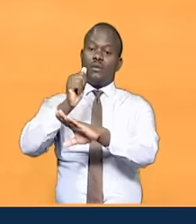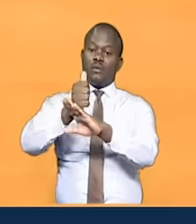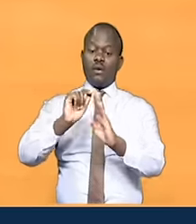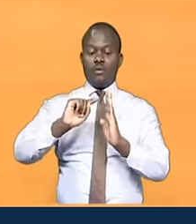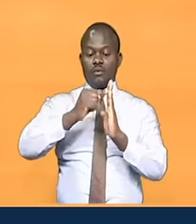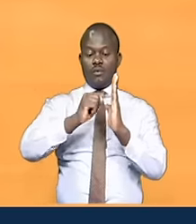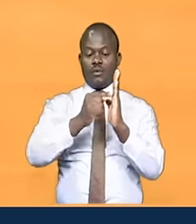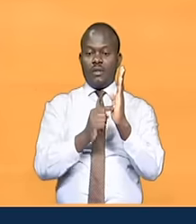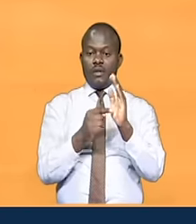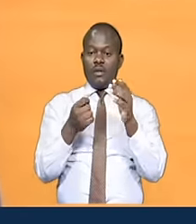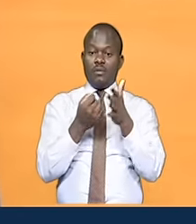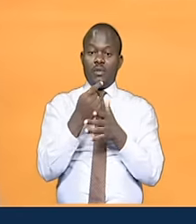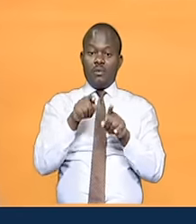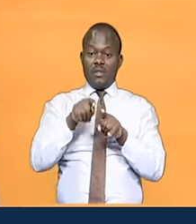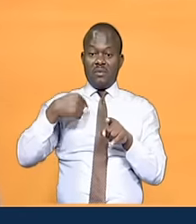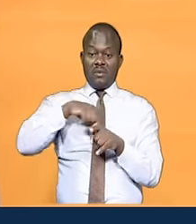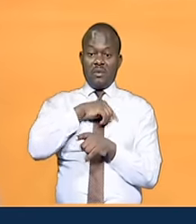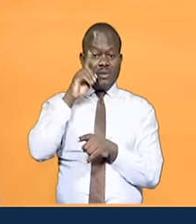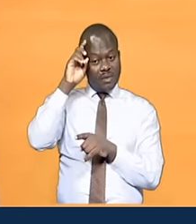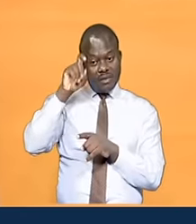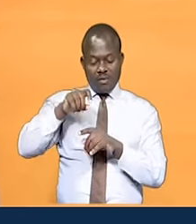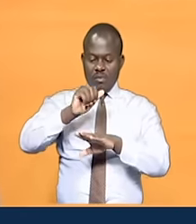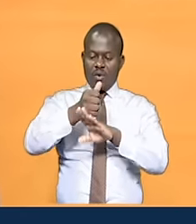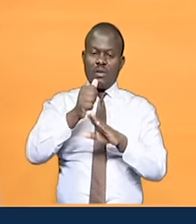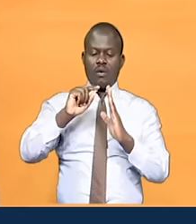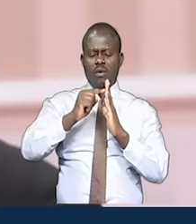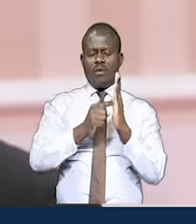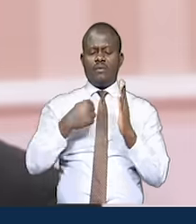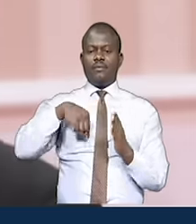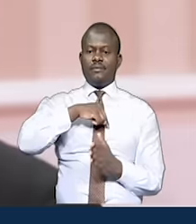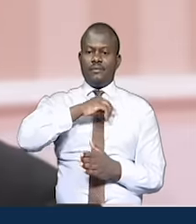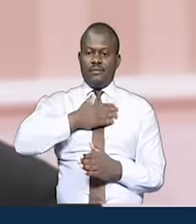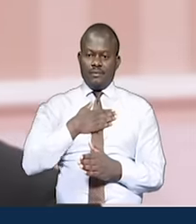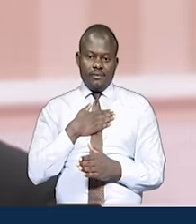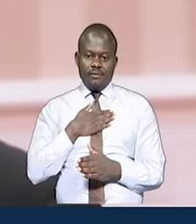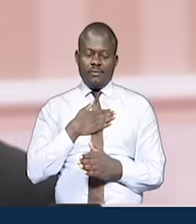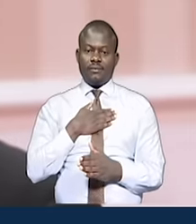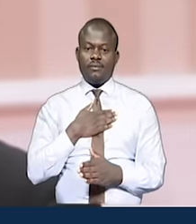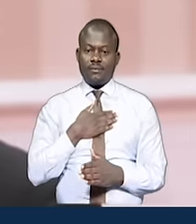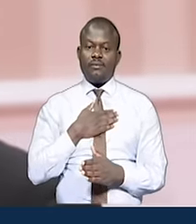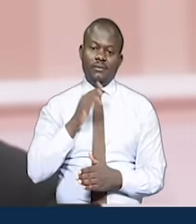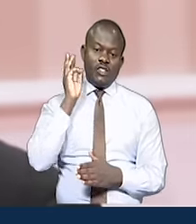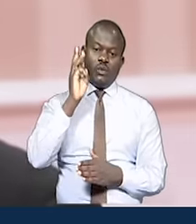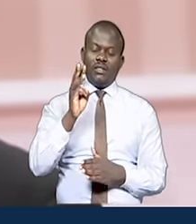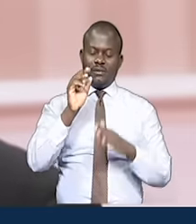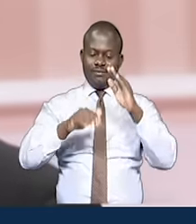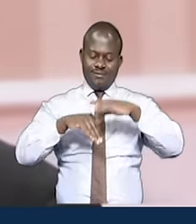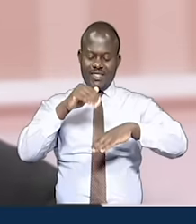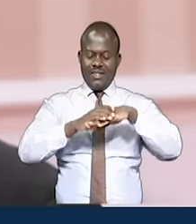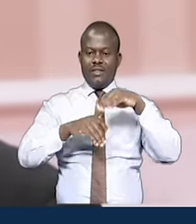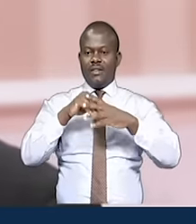amabwiriza bituma natwe twumva ko dukwiriye gushyiraho ayacu icyo gihe ntabwo tuzigera tugera ku